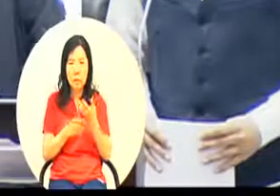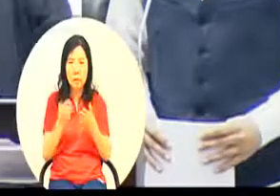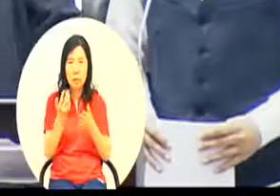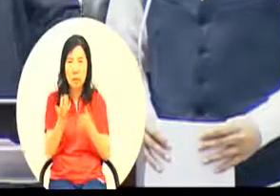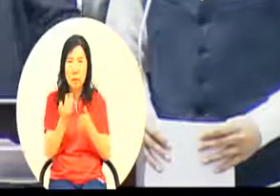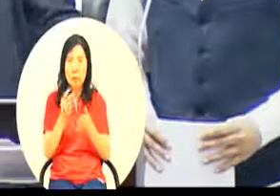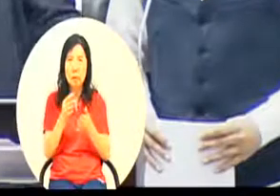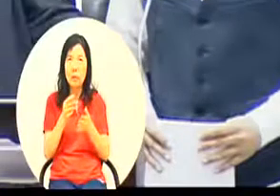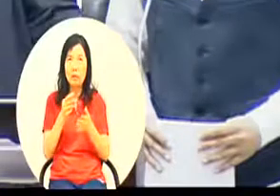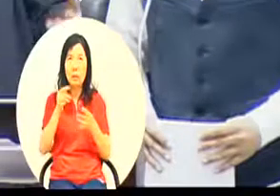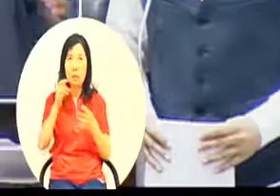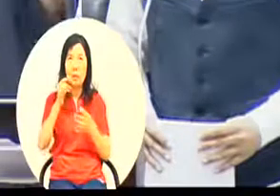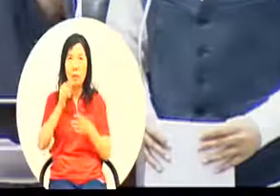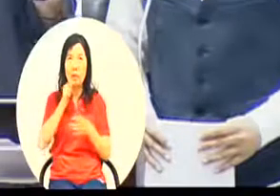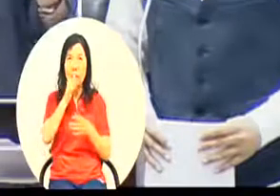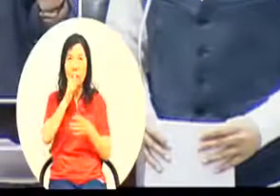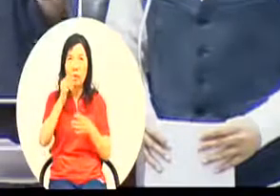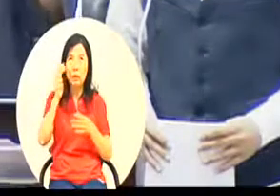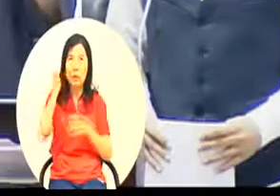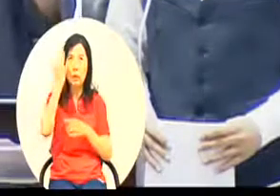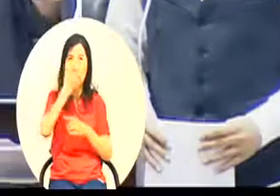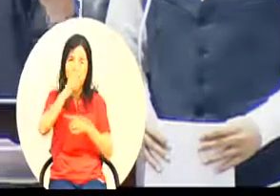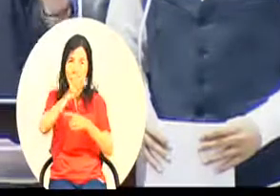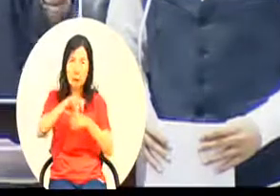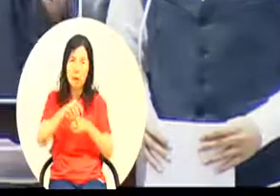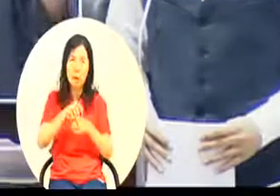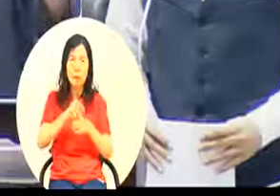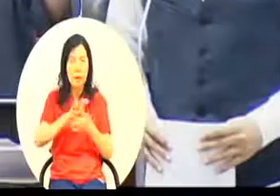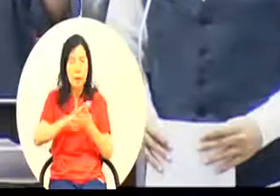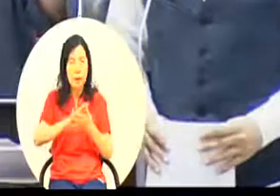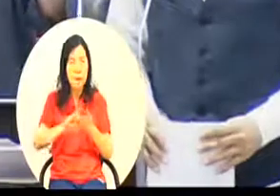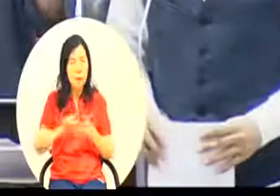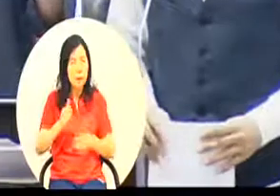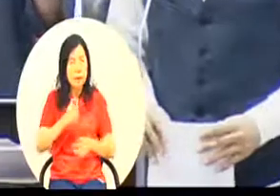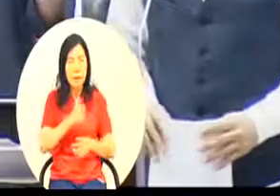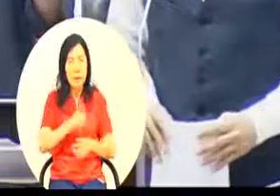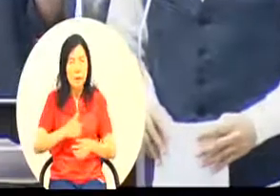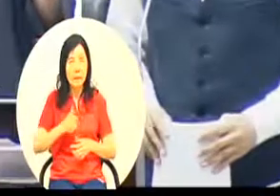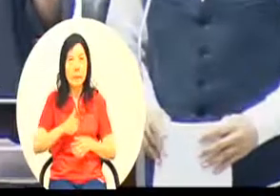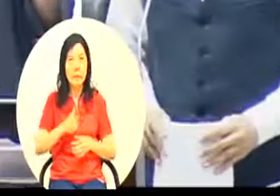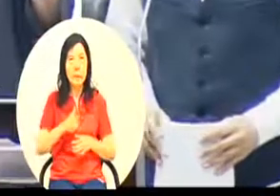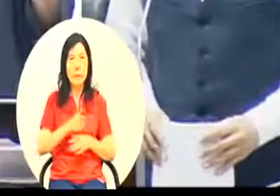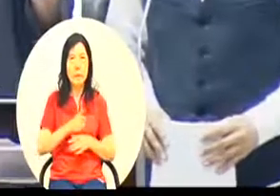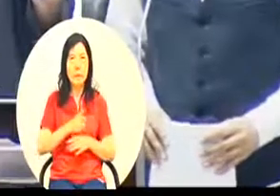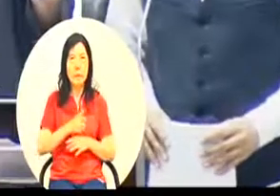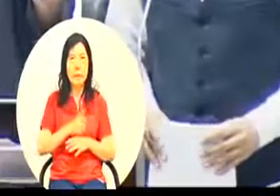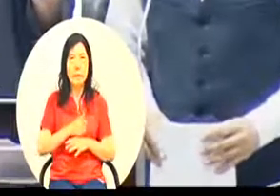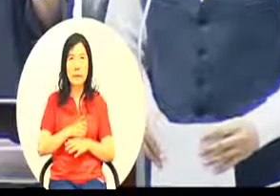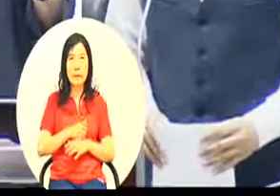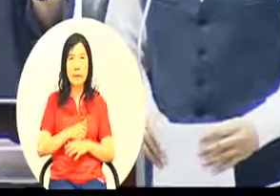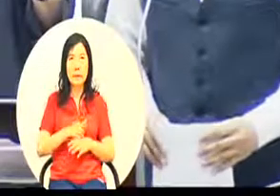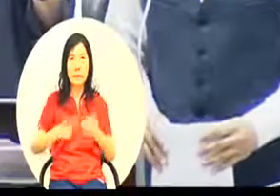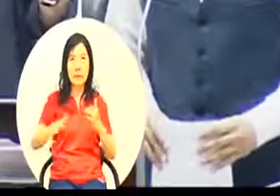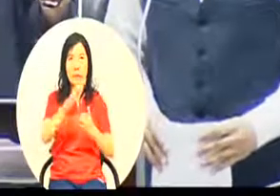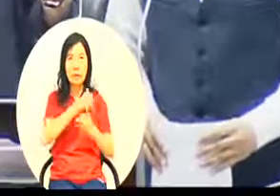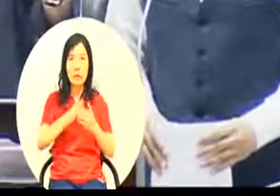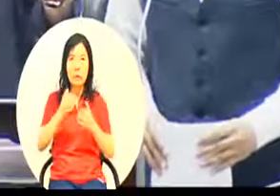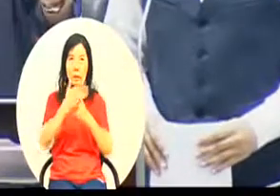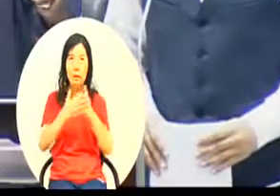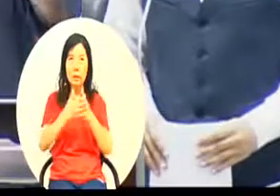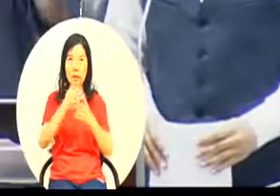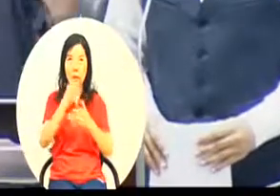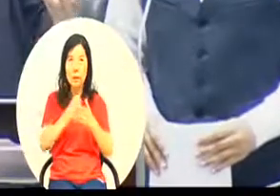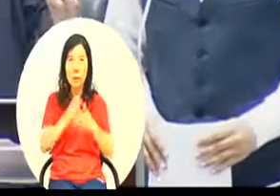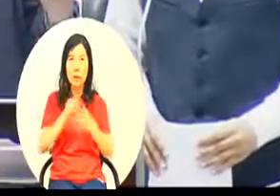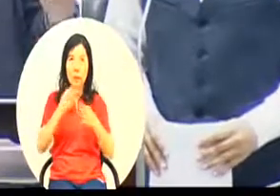的故乡美浓那么淳朴善良的一个，我们认为前台湾保存客家